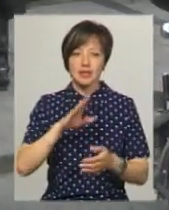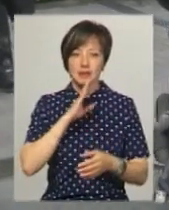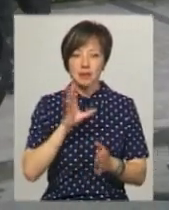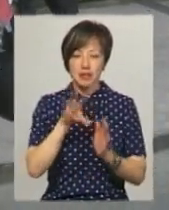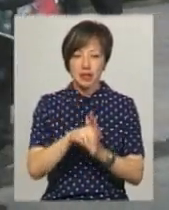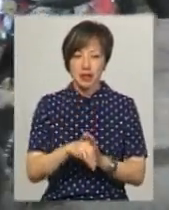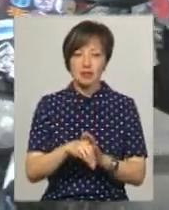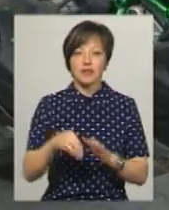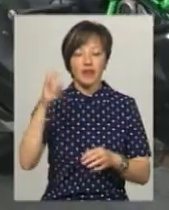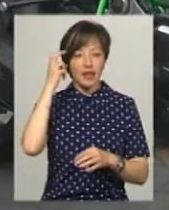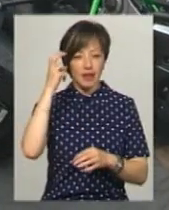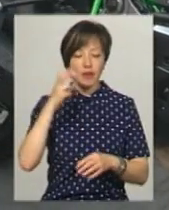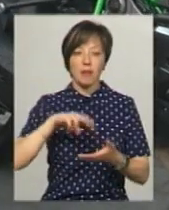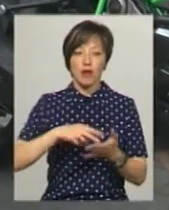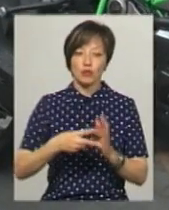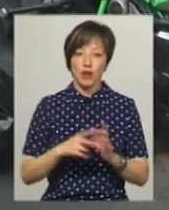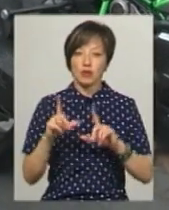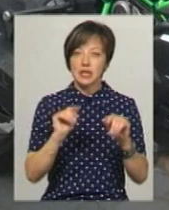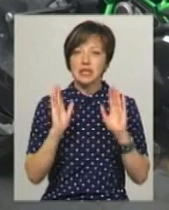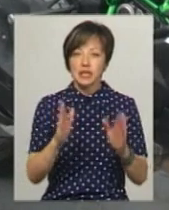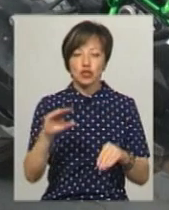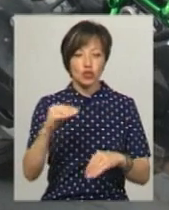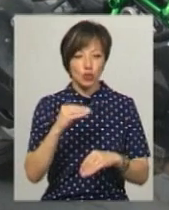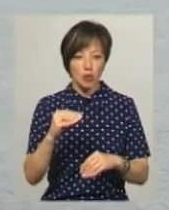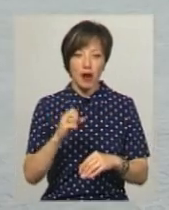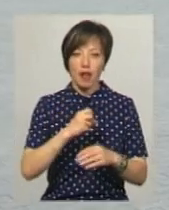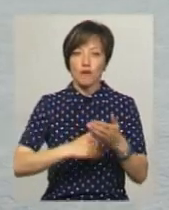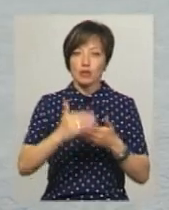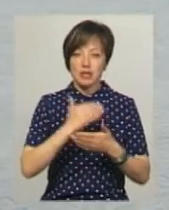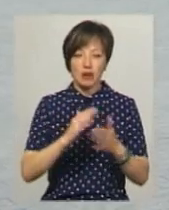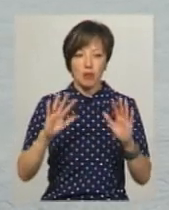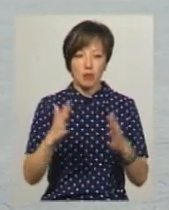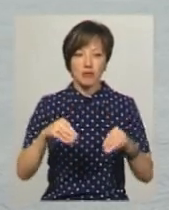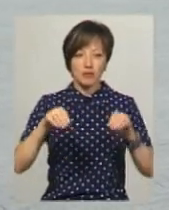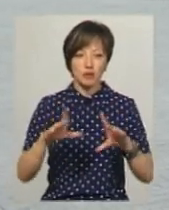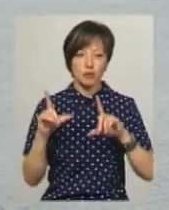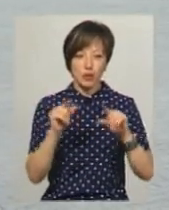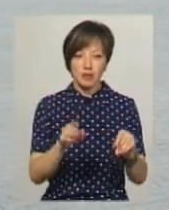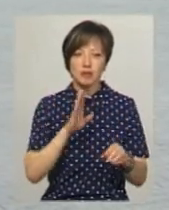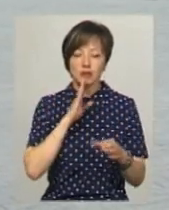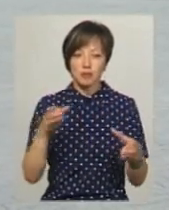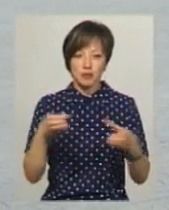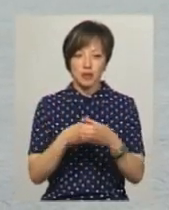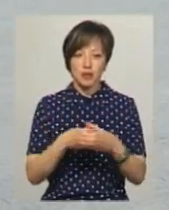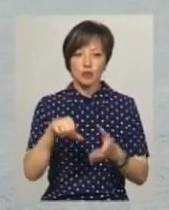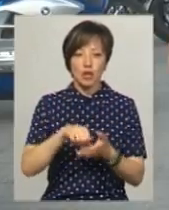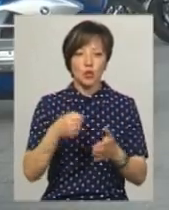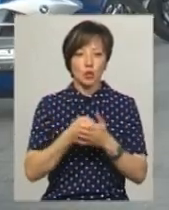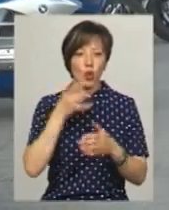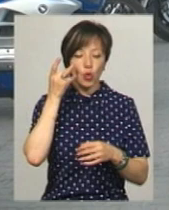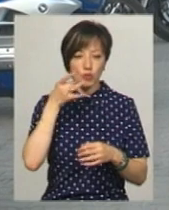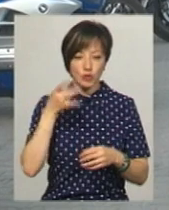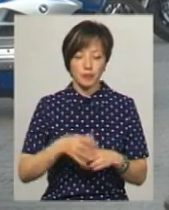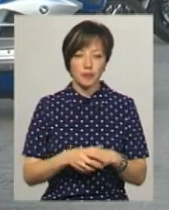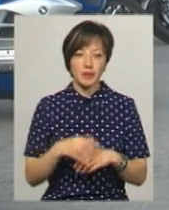приєдналась до естафети в Києві. Каже, планувала доїхати тільки до Житомира. Та в останній момент вирішила поїхати разом із іншими учасницями до Румунії. Я